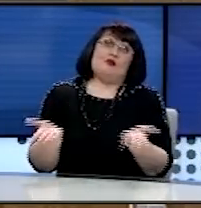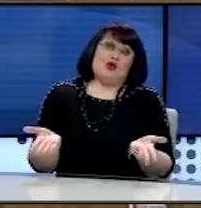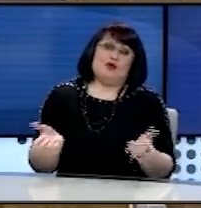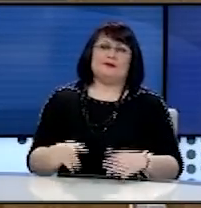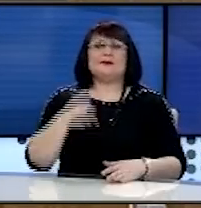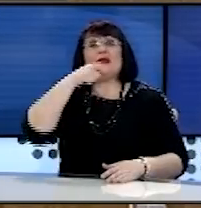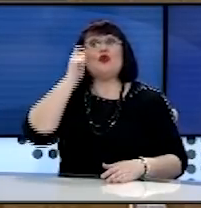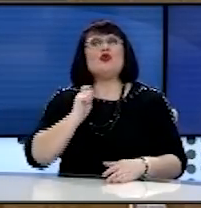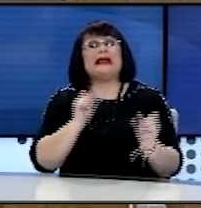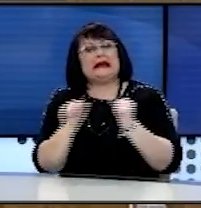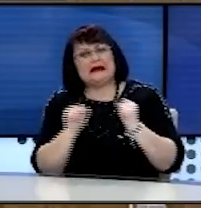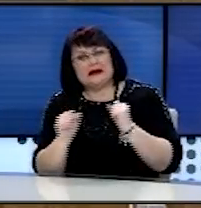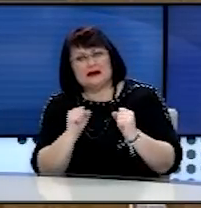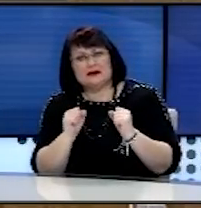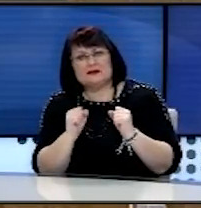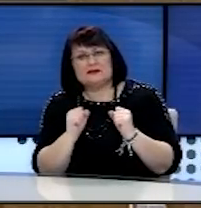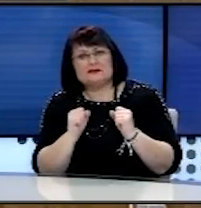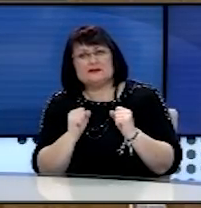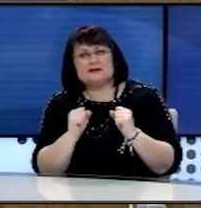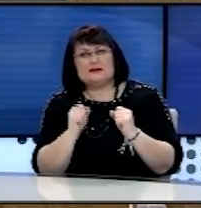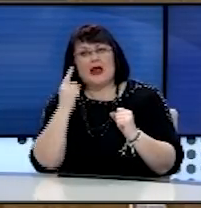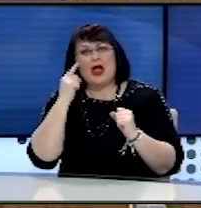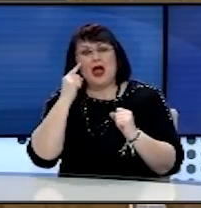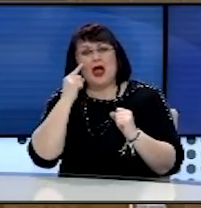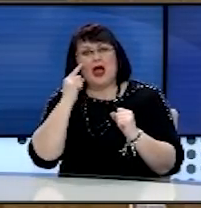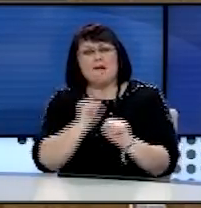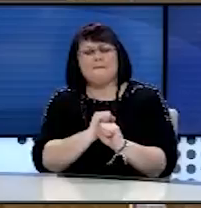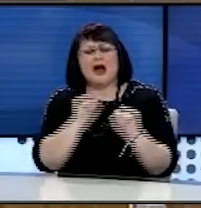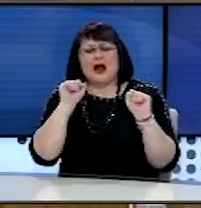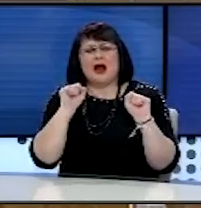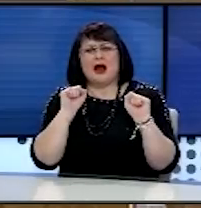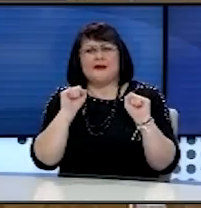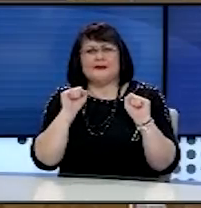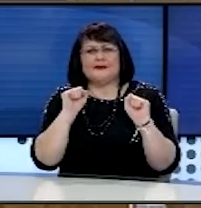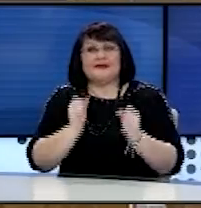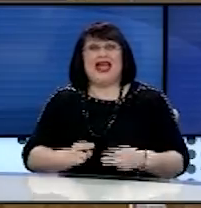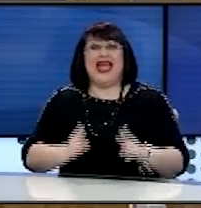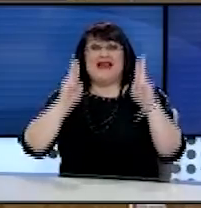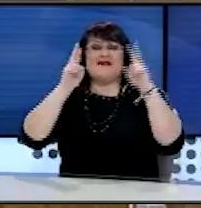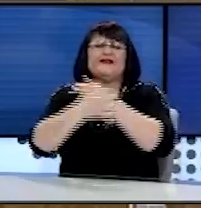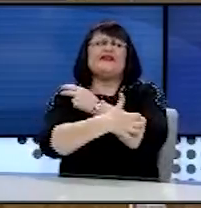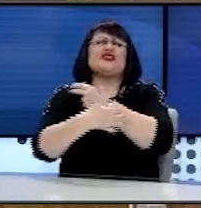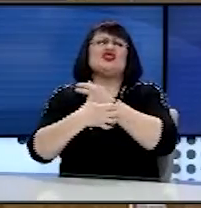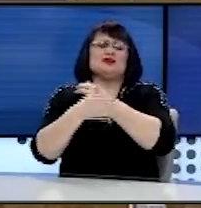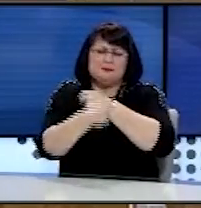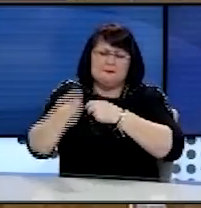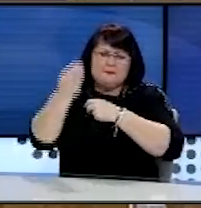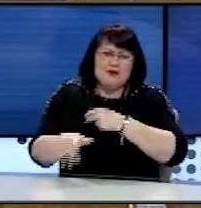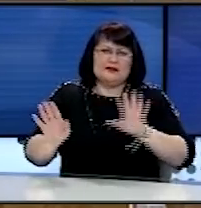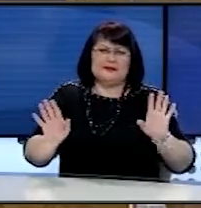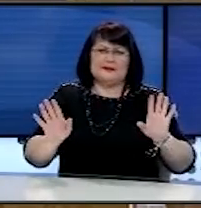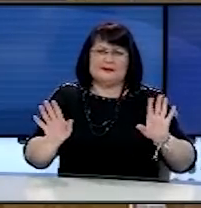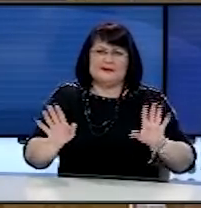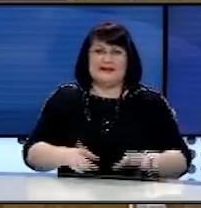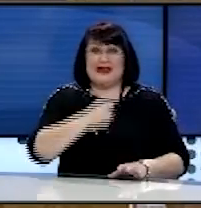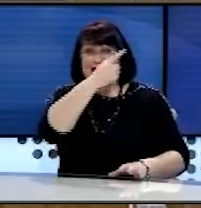η ουκρανική κρίση χύνει πολύ λάδι στην ήδη δυνατή φωτιά της ενεργειακής φτώχειας, αφού πάνω